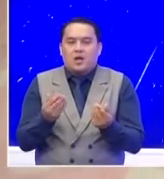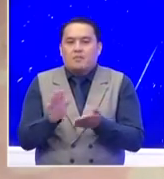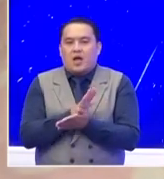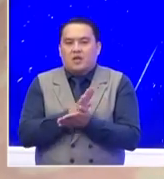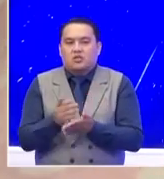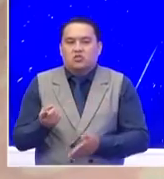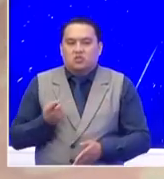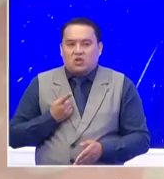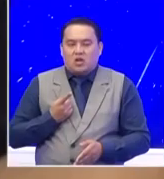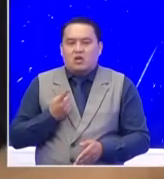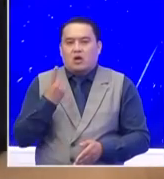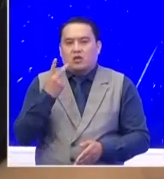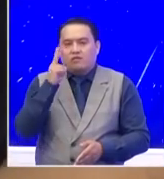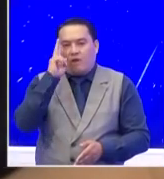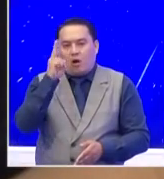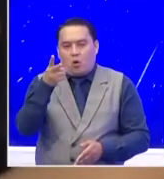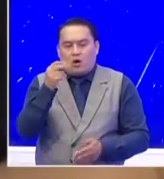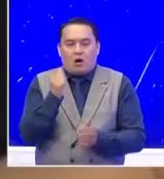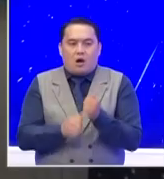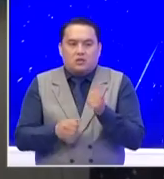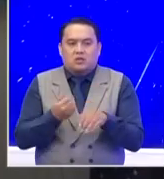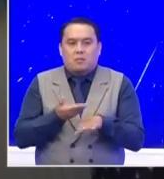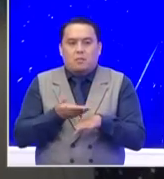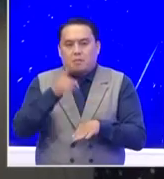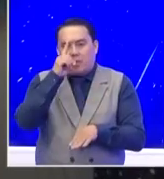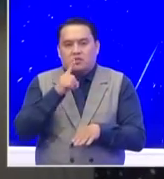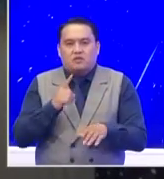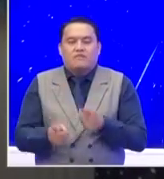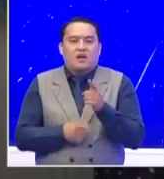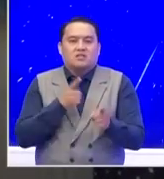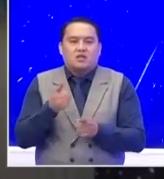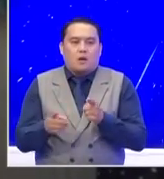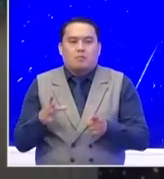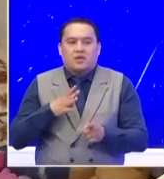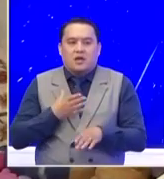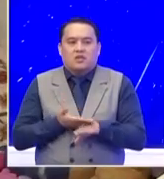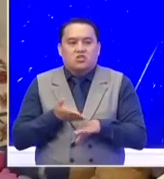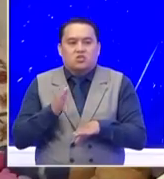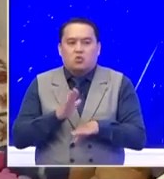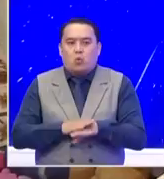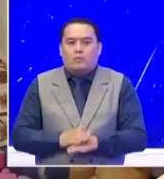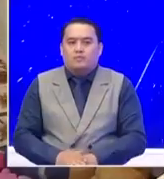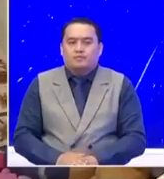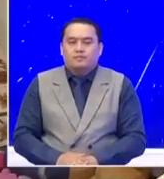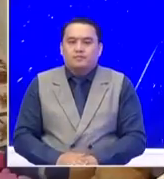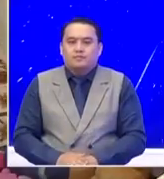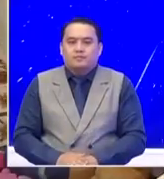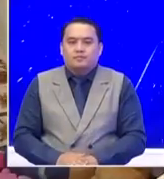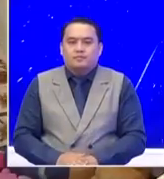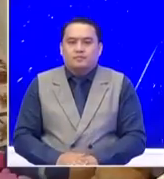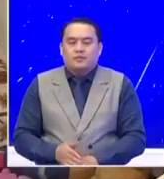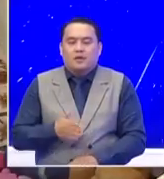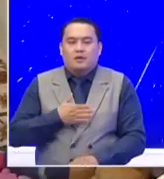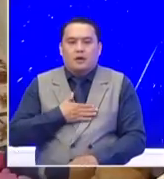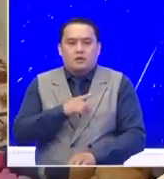было бы ждать еще 1,5 года. Но с каждым месяцем шансы на успешное восстановление уменьшались. Я сильно переживала, что не